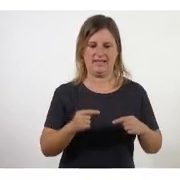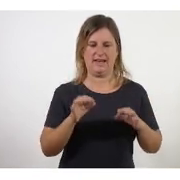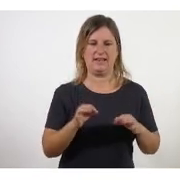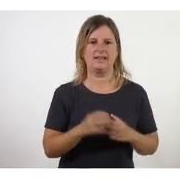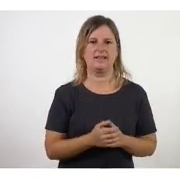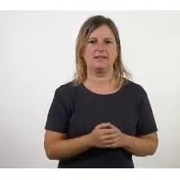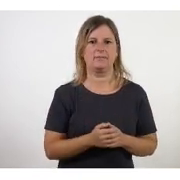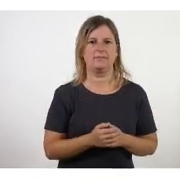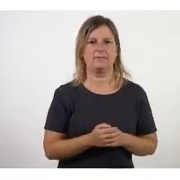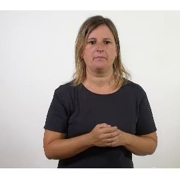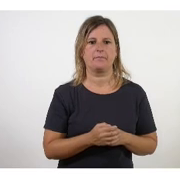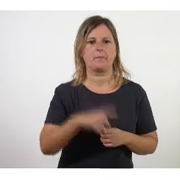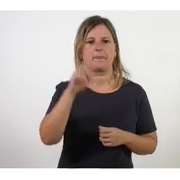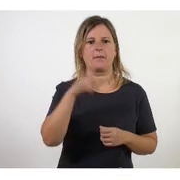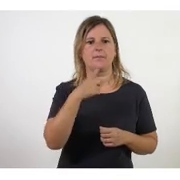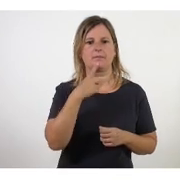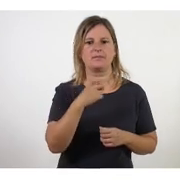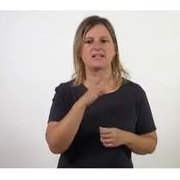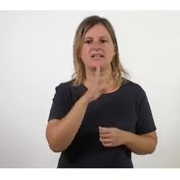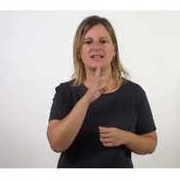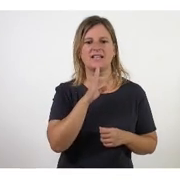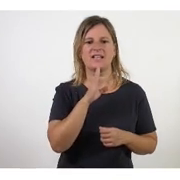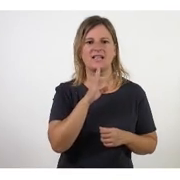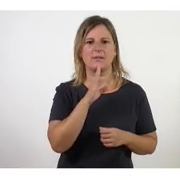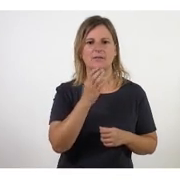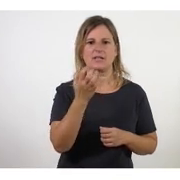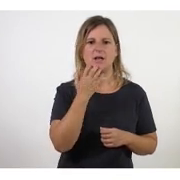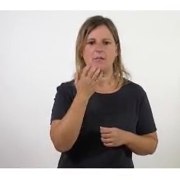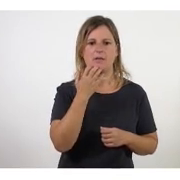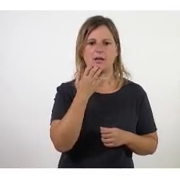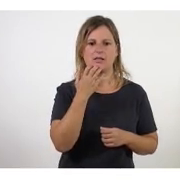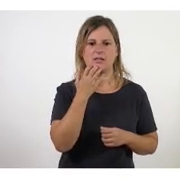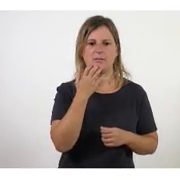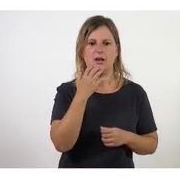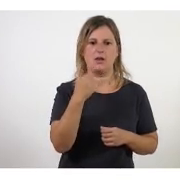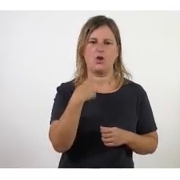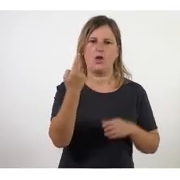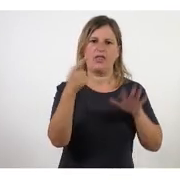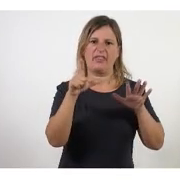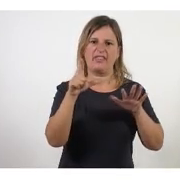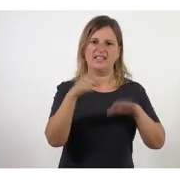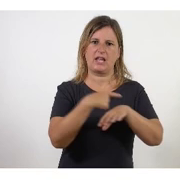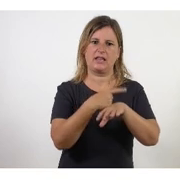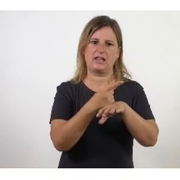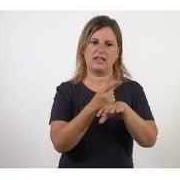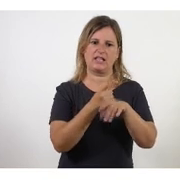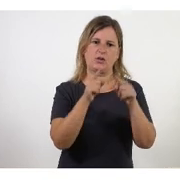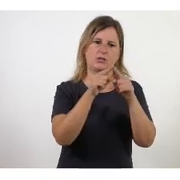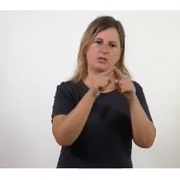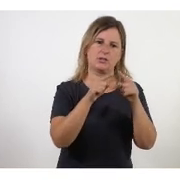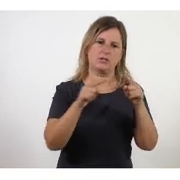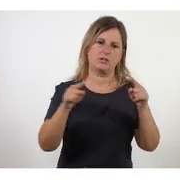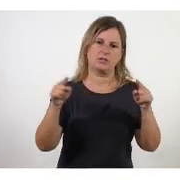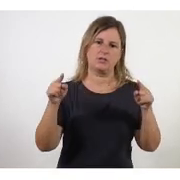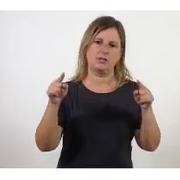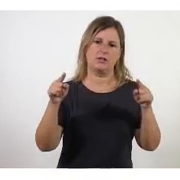cosa és, què passa, i suposo que anava per aquí també la seva pregunta, què passa si se'm fa molt llarg veure durant 17 segons, que és el que dura aquesta capa, aquesta meva parlant,